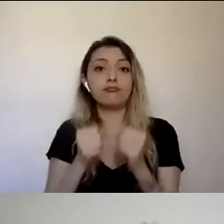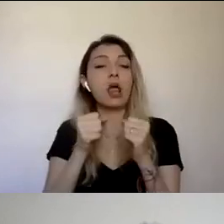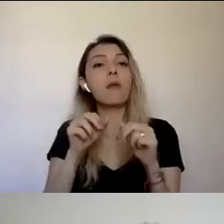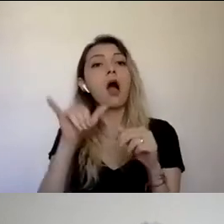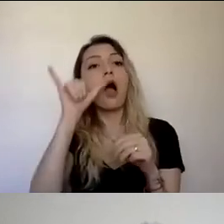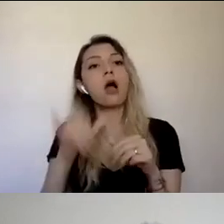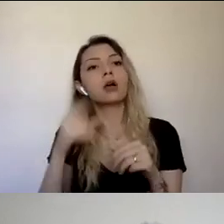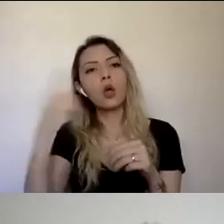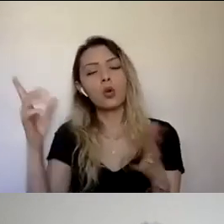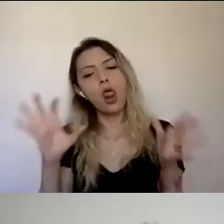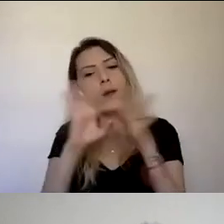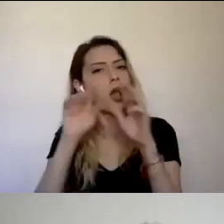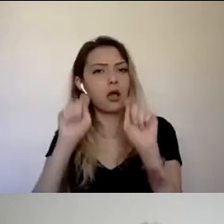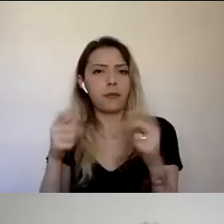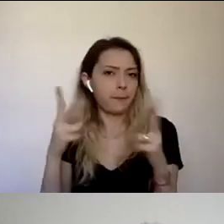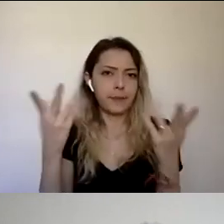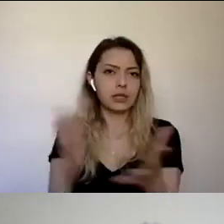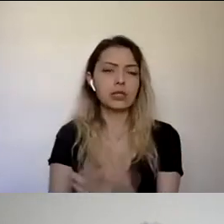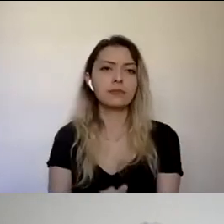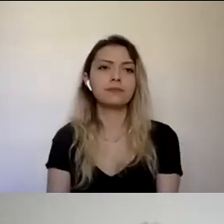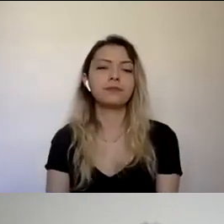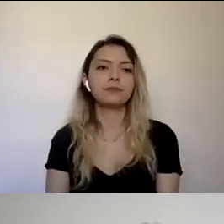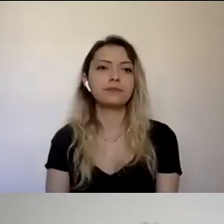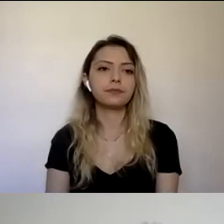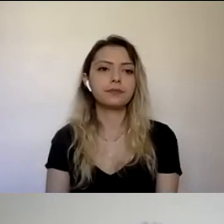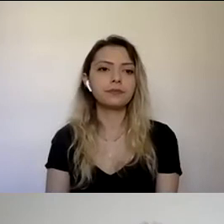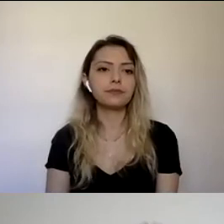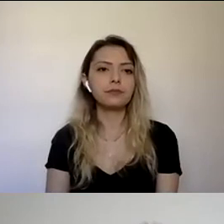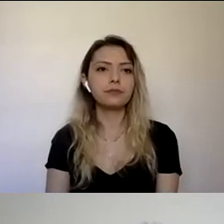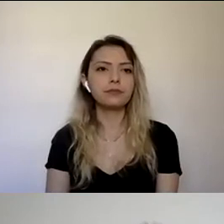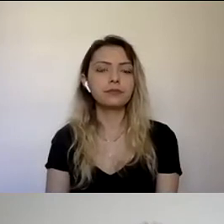bakıp irdeleyebilirsiniz. Barınma hakkının içerisinde